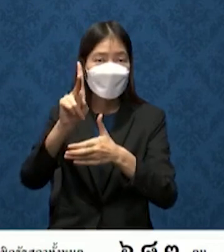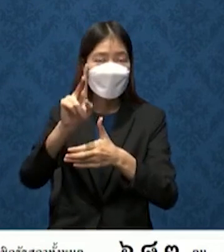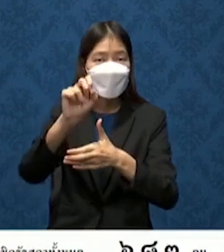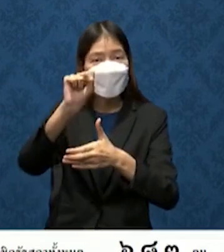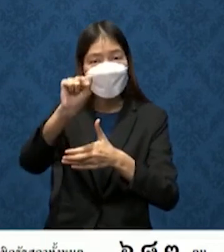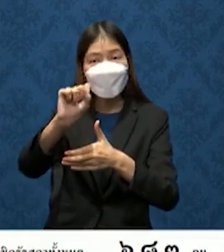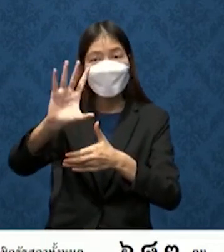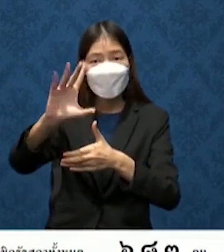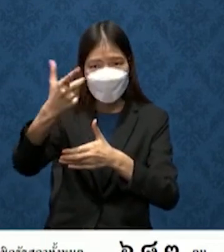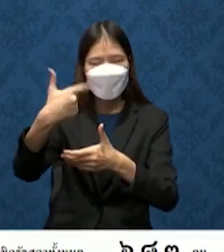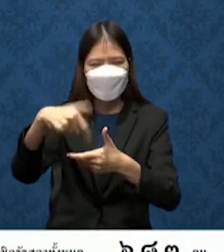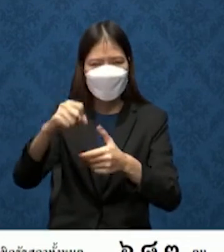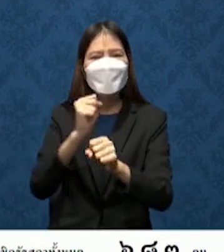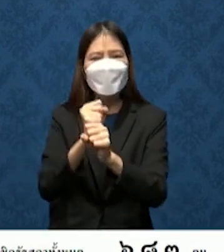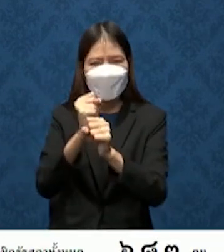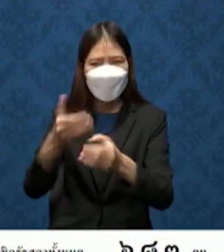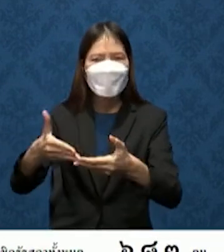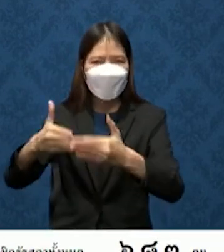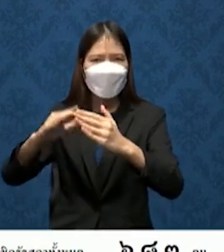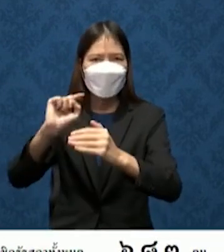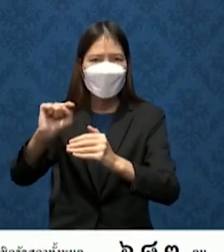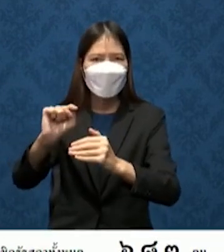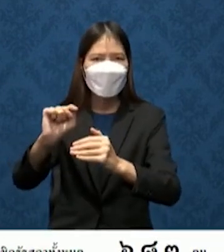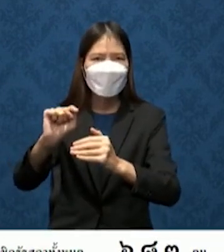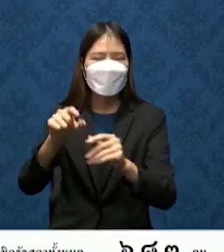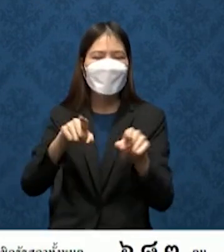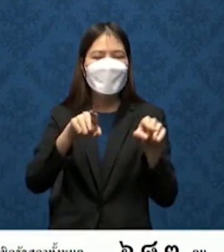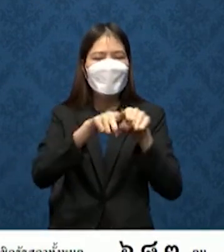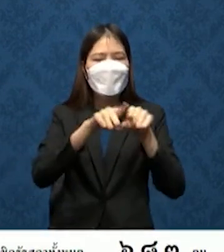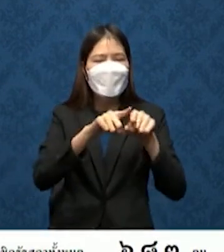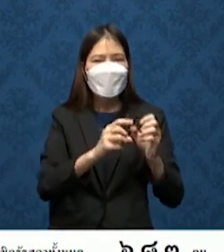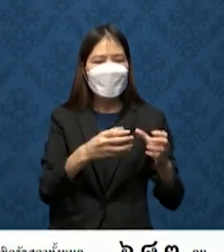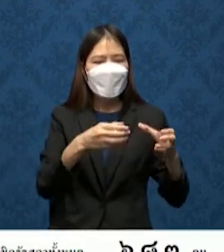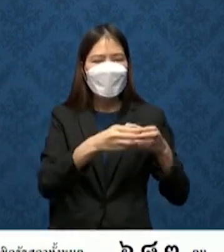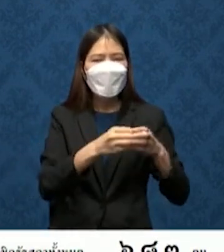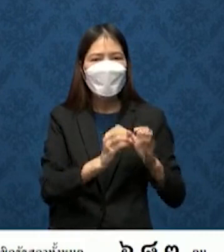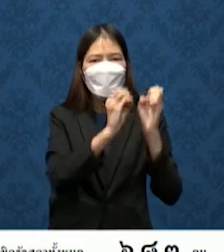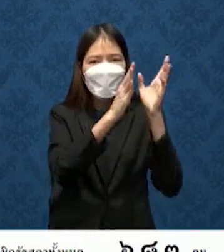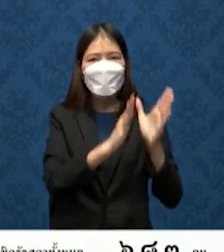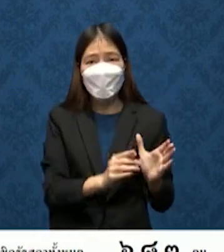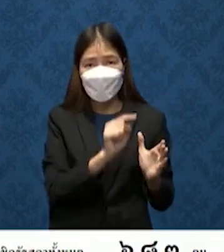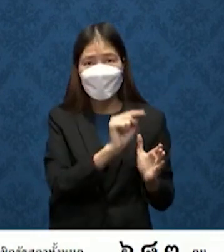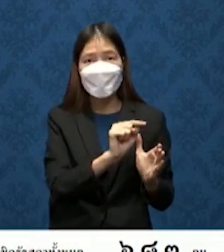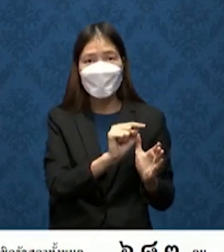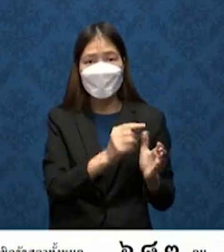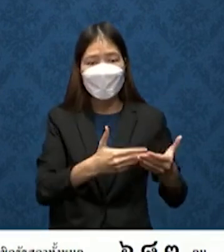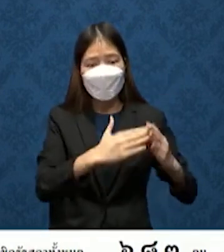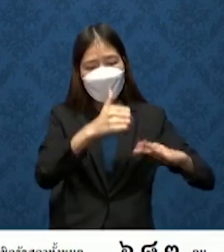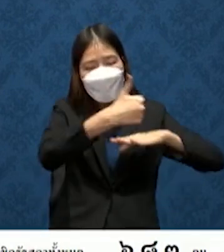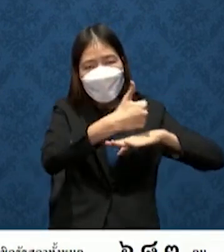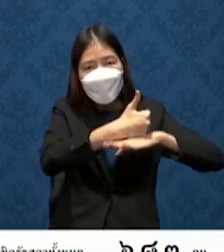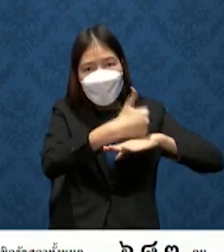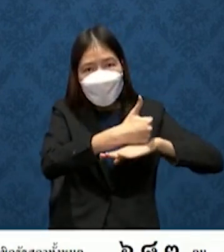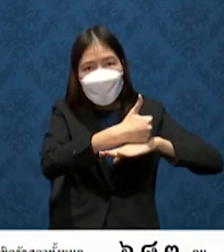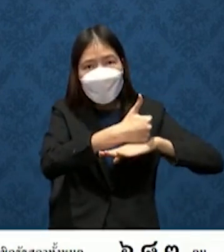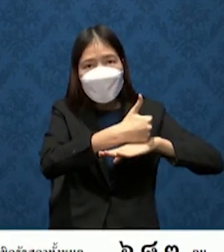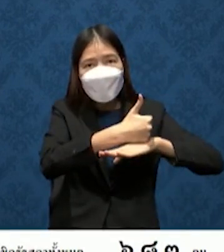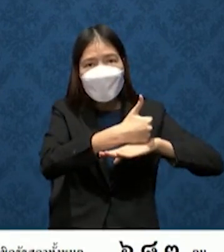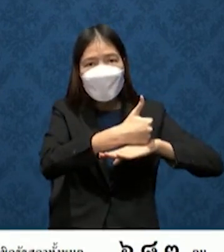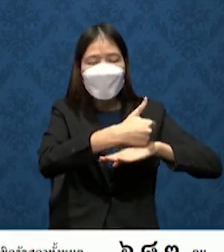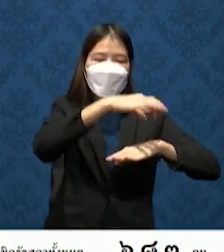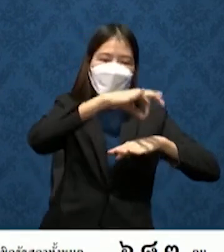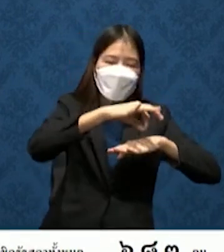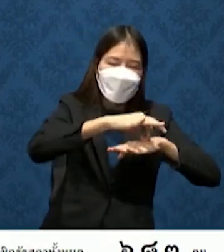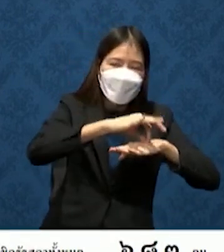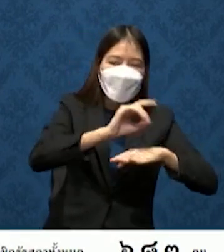ตคุ Logitechipsidechipsadechapิเราเห็นว่าตั้งพวกค่ะ ผล่อยหางตั้งแล้ว ตั้งหรี